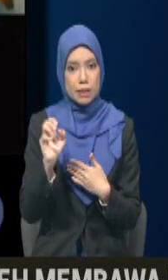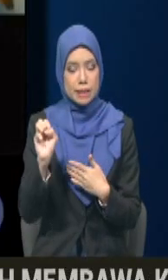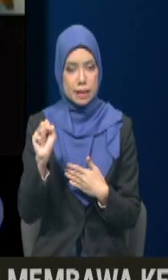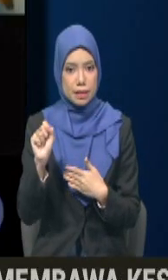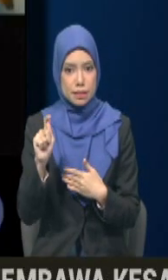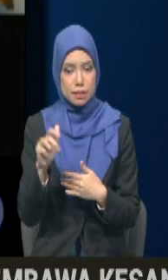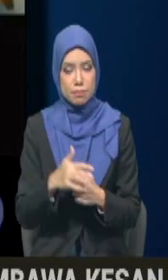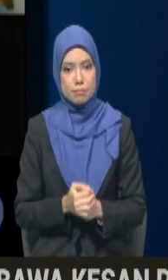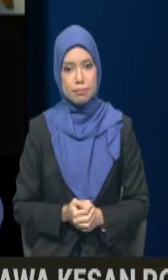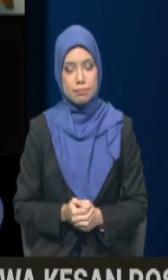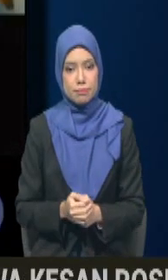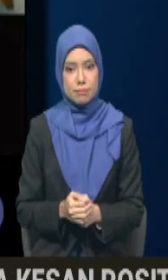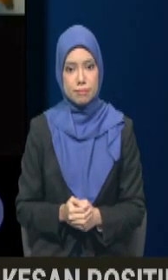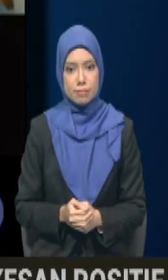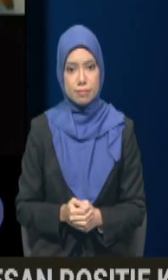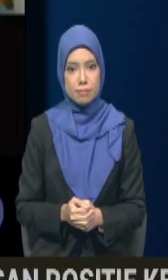best